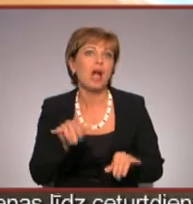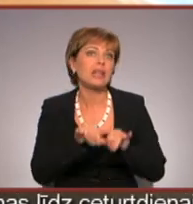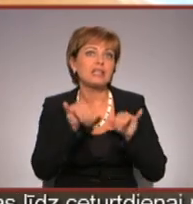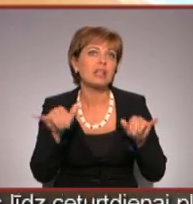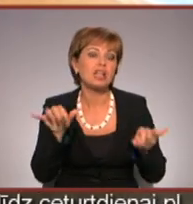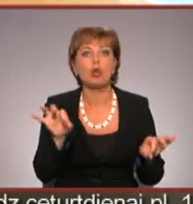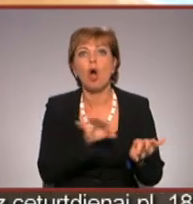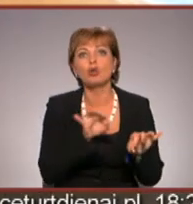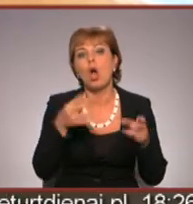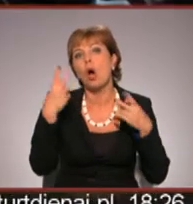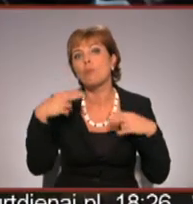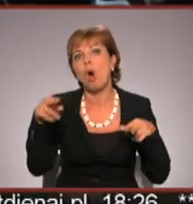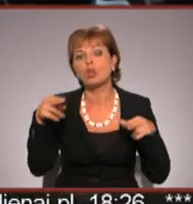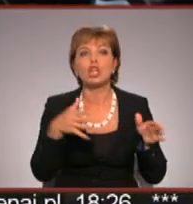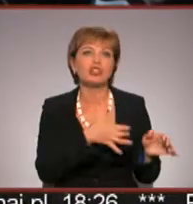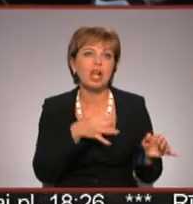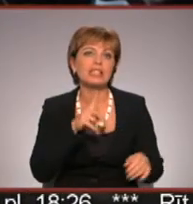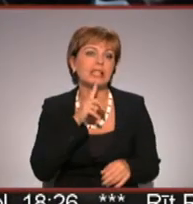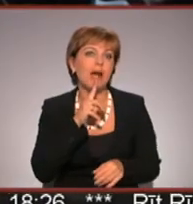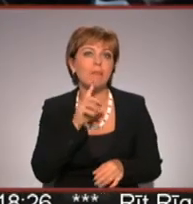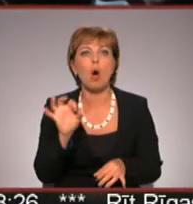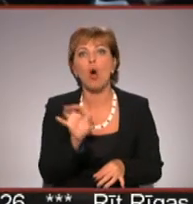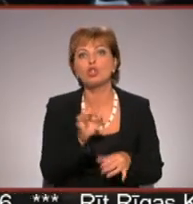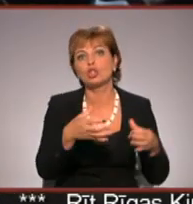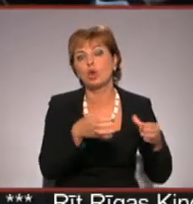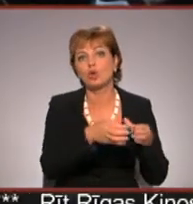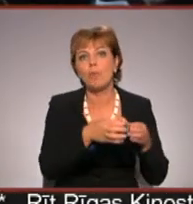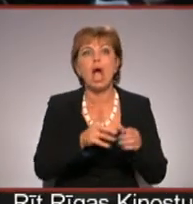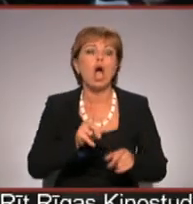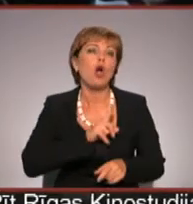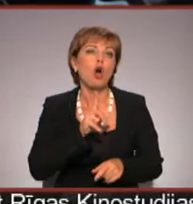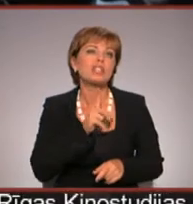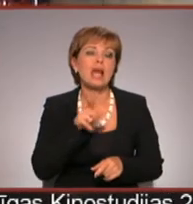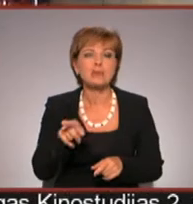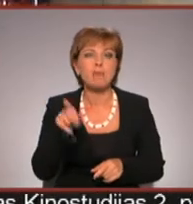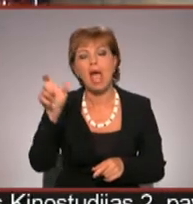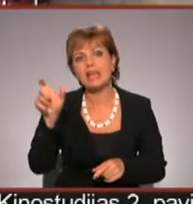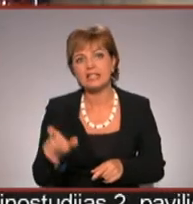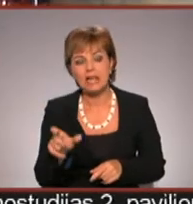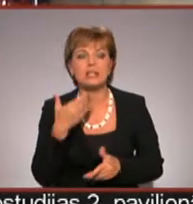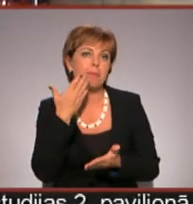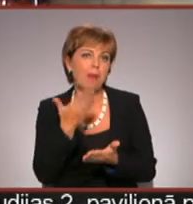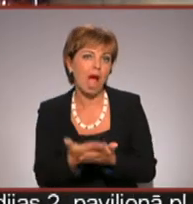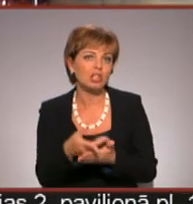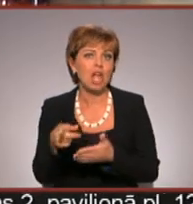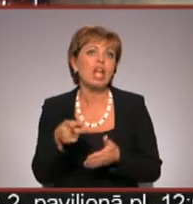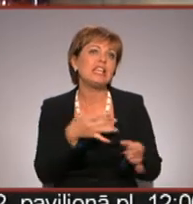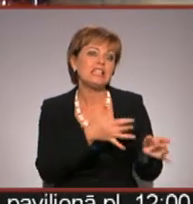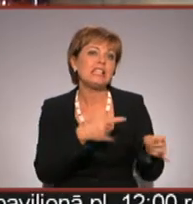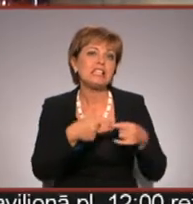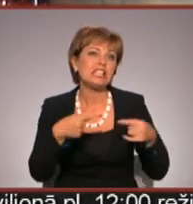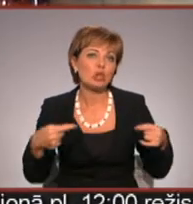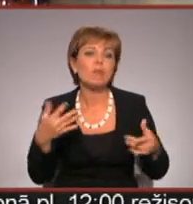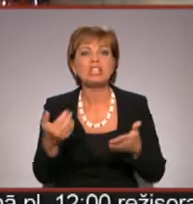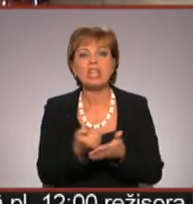koncerts Modernais čels, kurā Liepājas orķestra čelu grupas koncertmeisters Ēriks Kiršfelds parādīja, ka šis instruments var iegūt